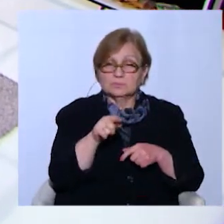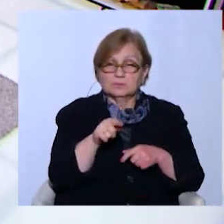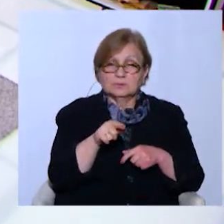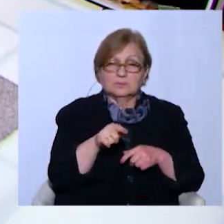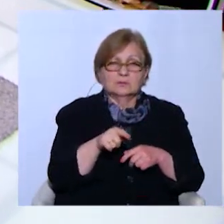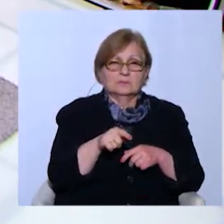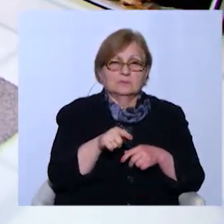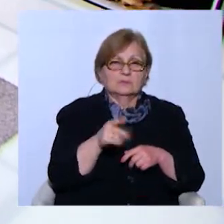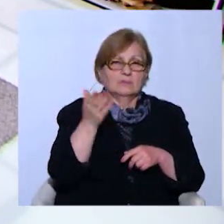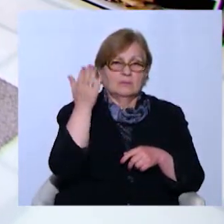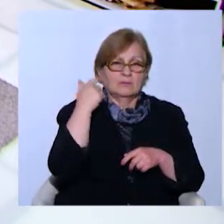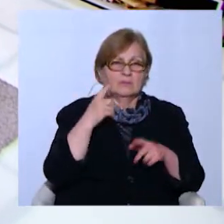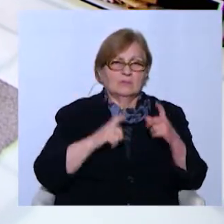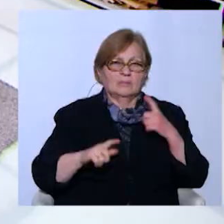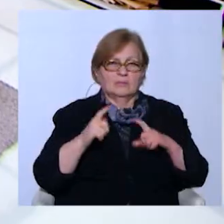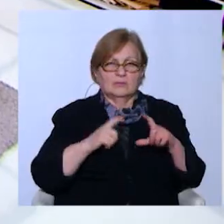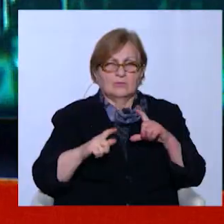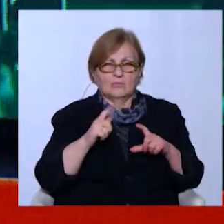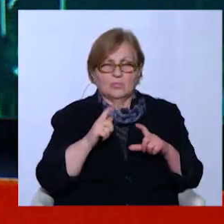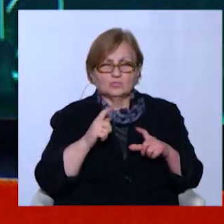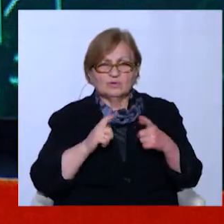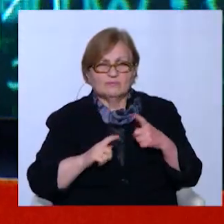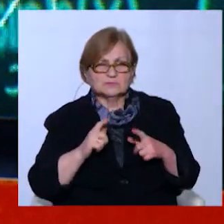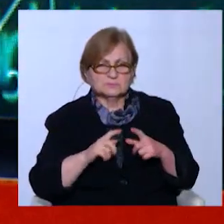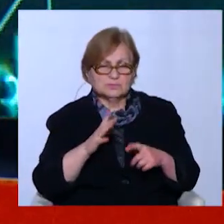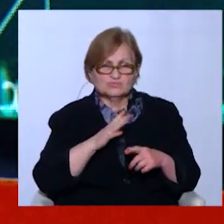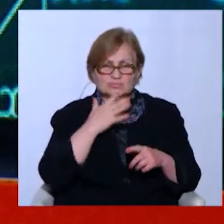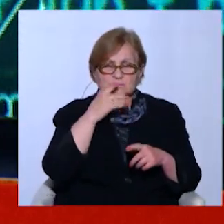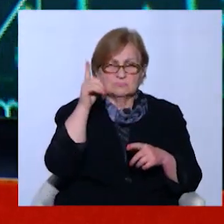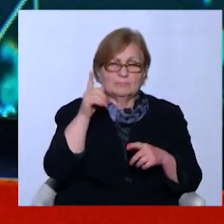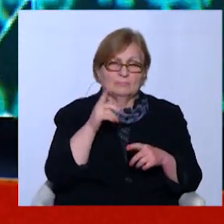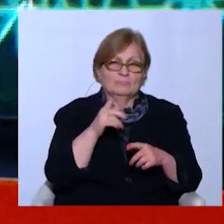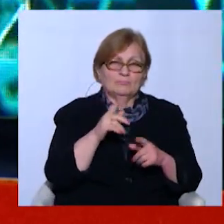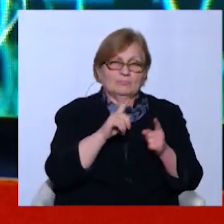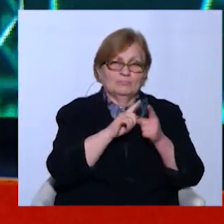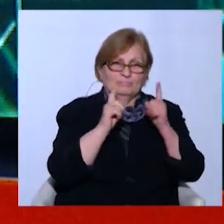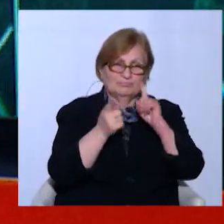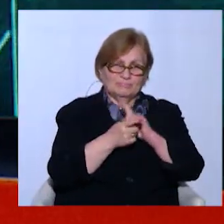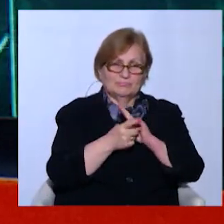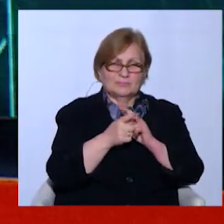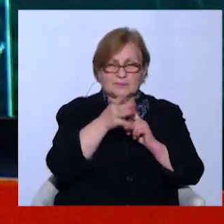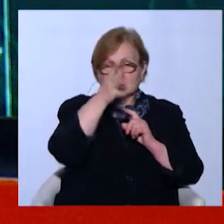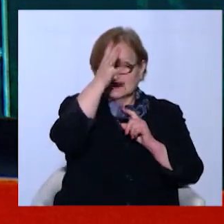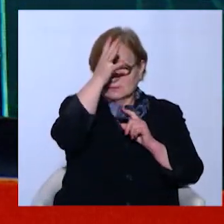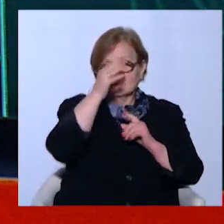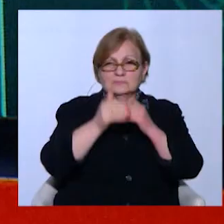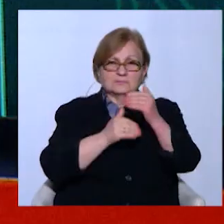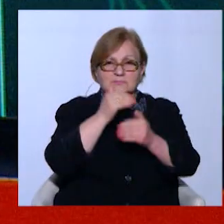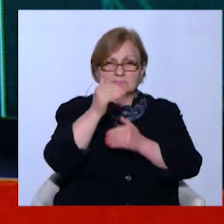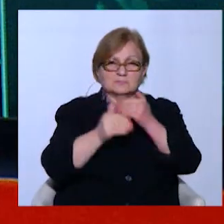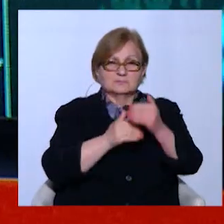MIT-ის უნივერსიტეტში 60 წლის წინ ეს მისაღებ გამოცდებზეც კი იყო, მაგრამ დრო და დრო კაცობრიობა უფრო ჭკვიანდებით, აი